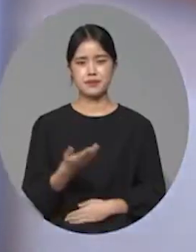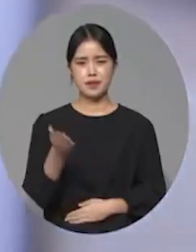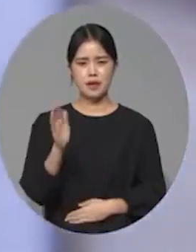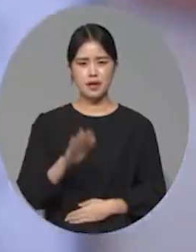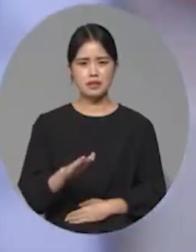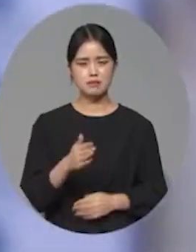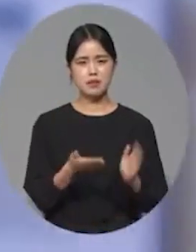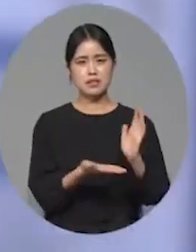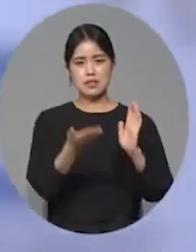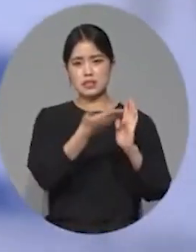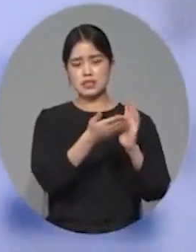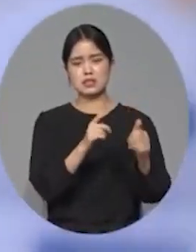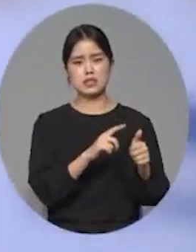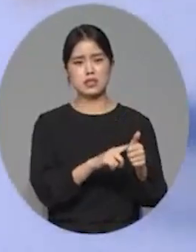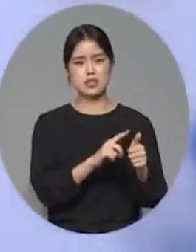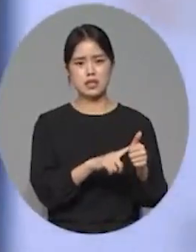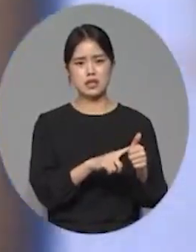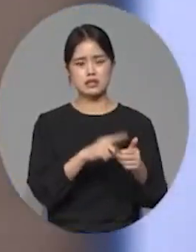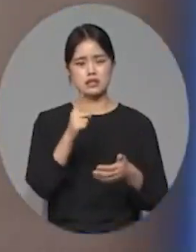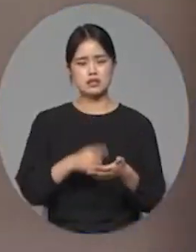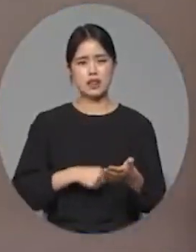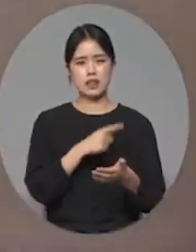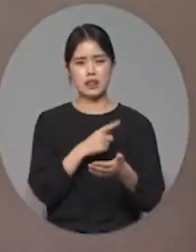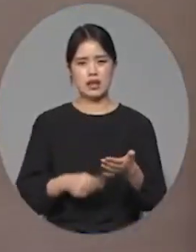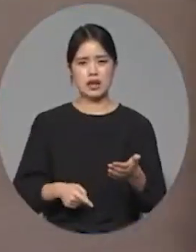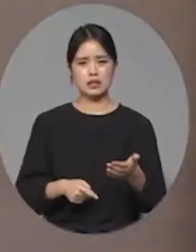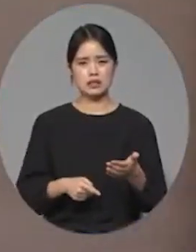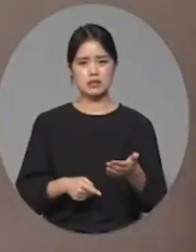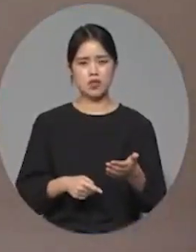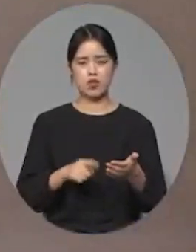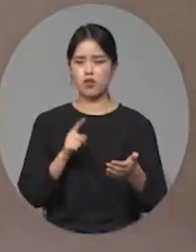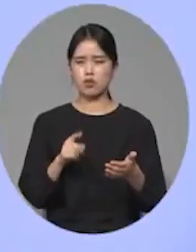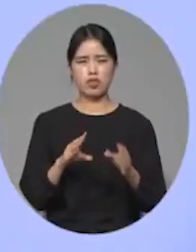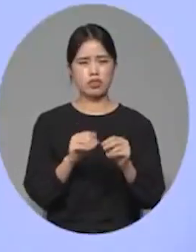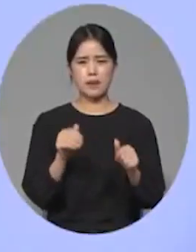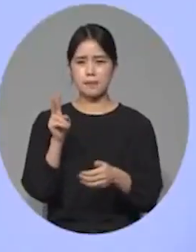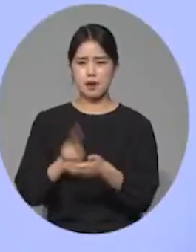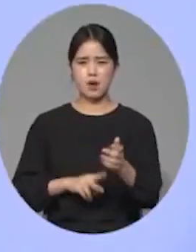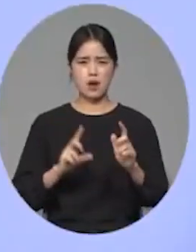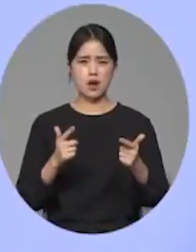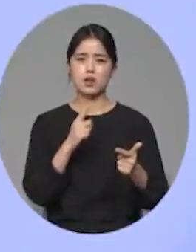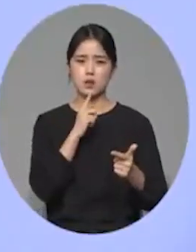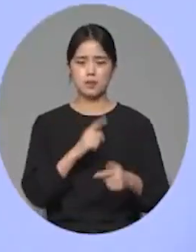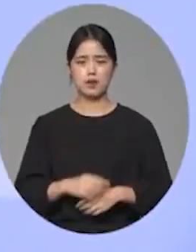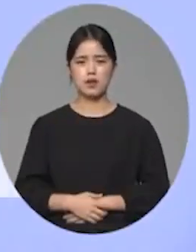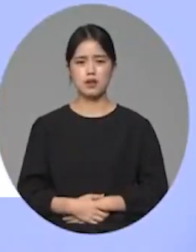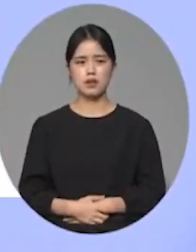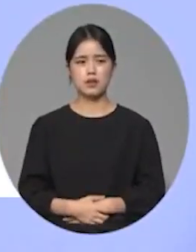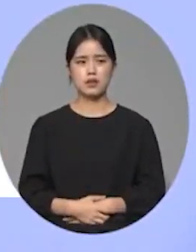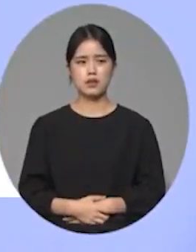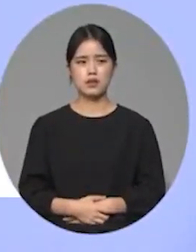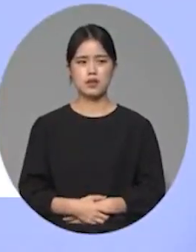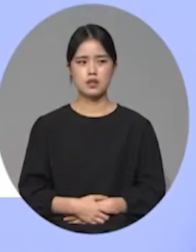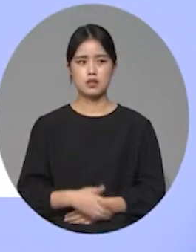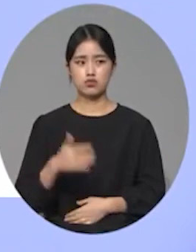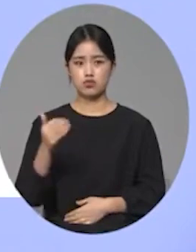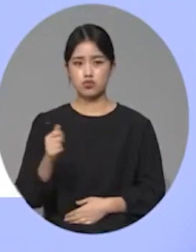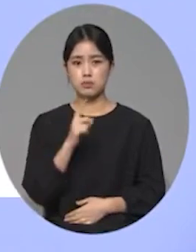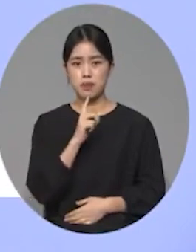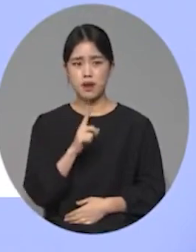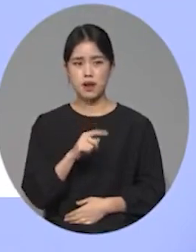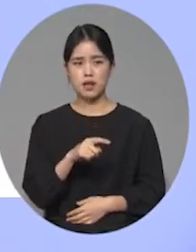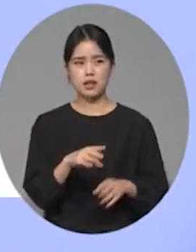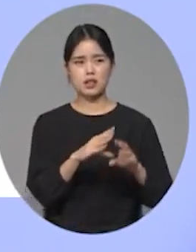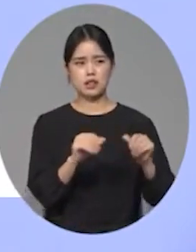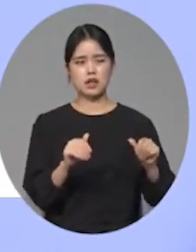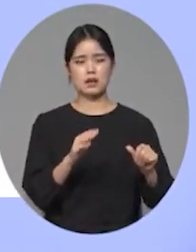하지만 승진한 A 씨는 대가성 청탁 의혹을 부인합니다. 아, 군수님 말씀하시죠. 이 땅을.